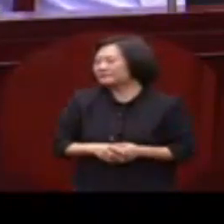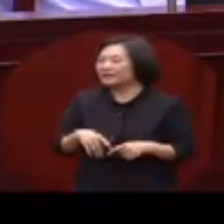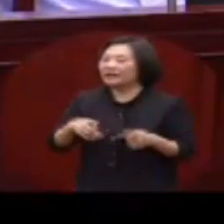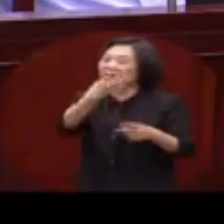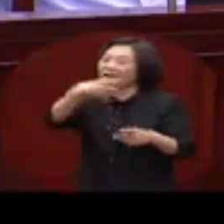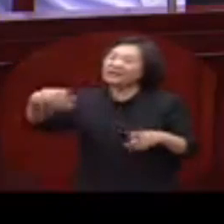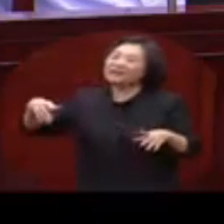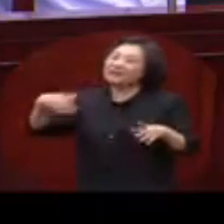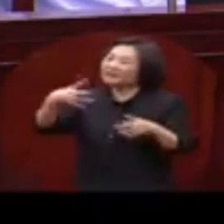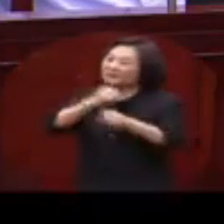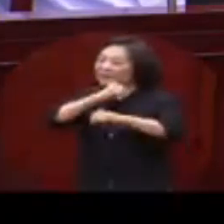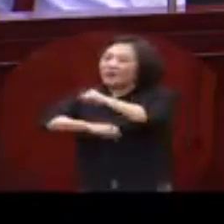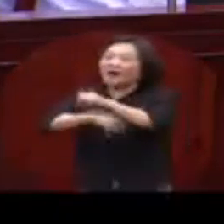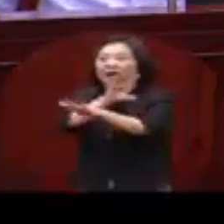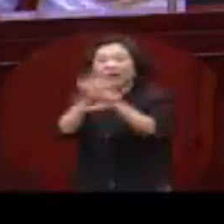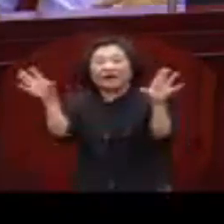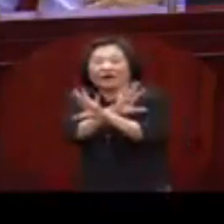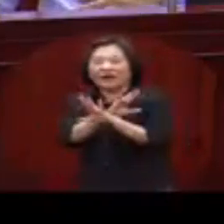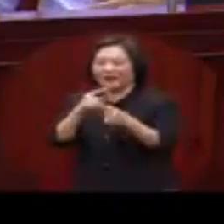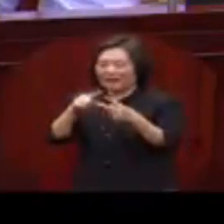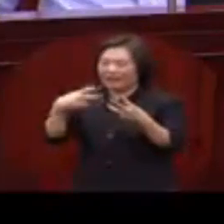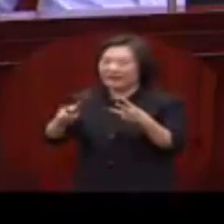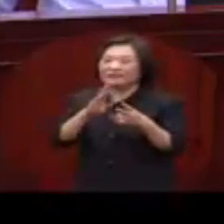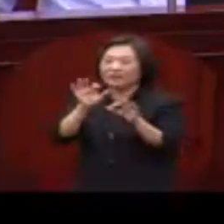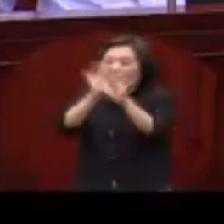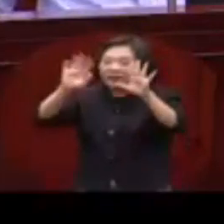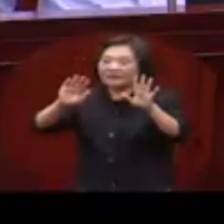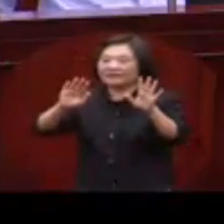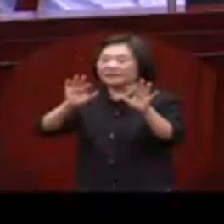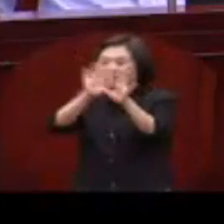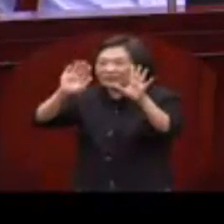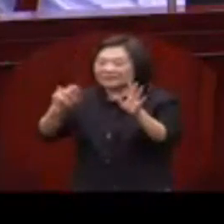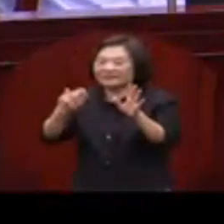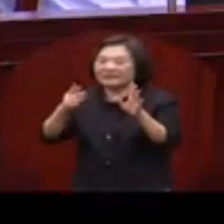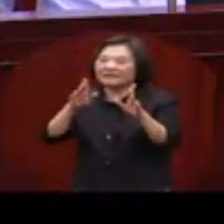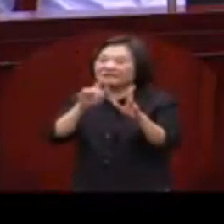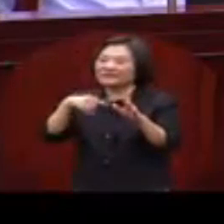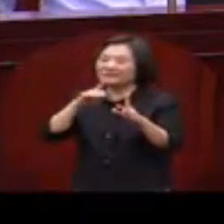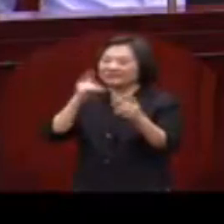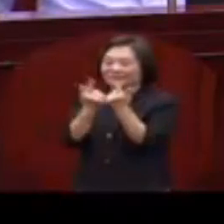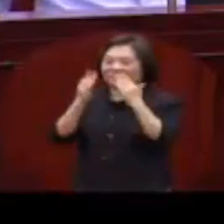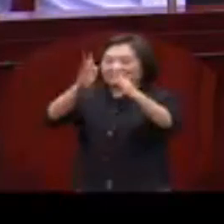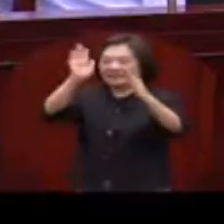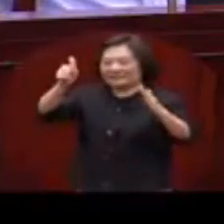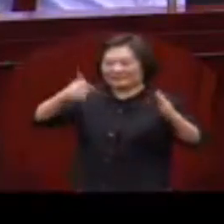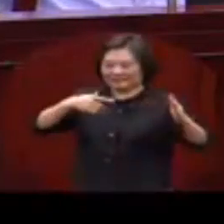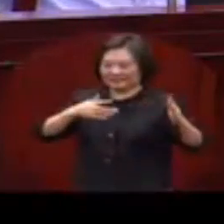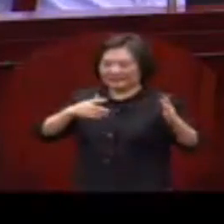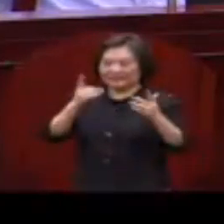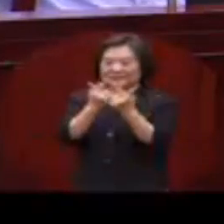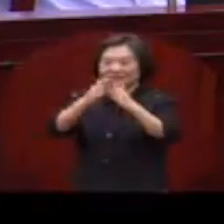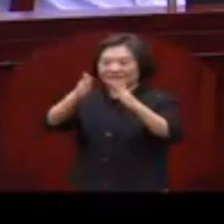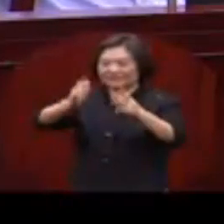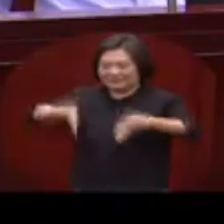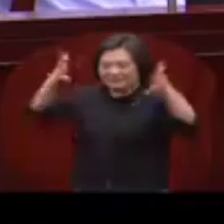这个叫该怎么办？那光之响宴哦，现在非常感谢这个全联理事哈，那个在过年期间哦，在我们台北市政府前面，这个